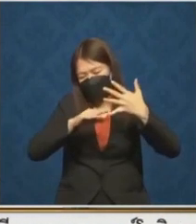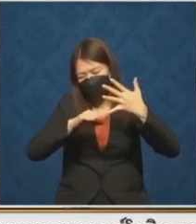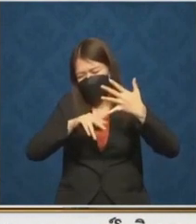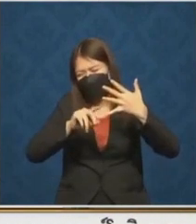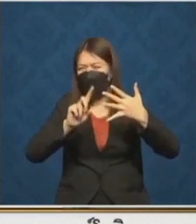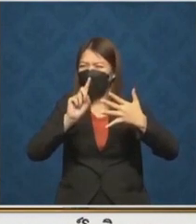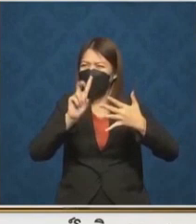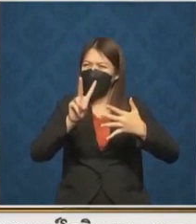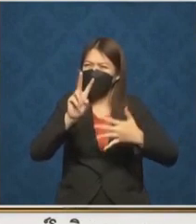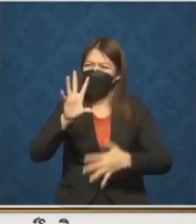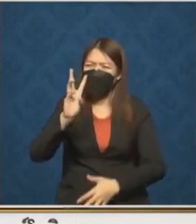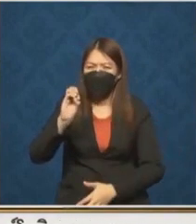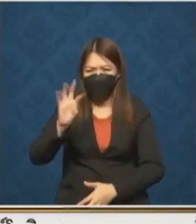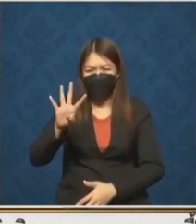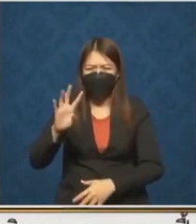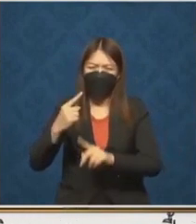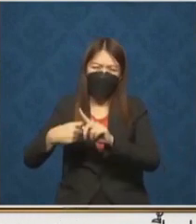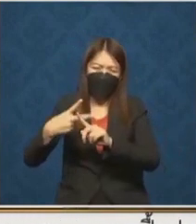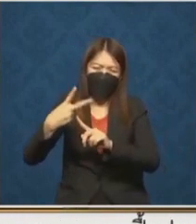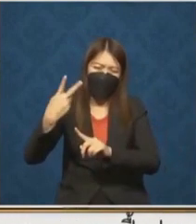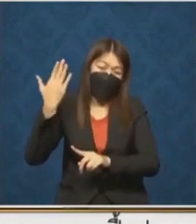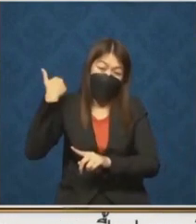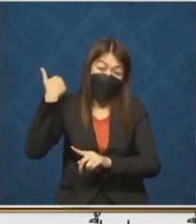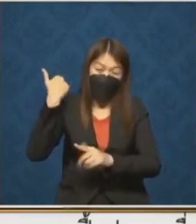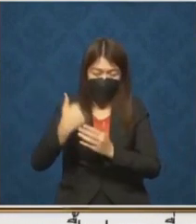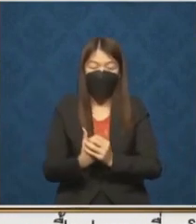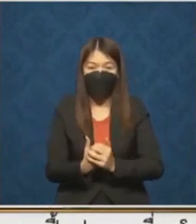สองเดือนทแล้วปากฏว่า